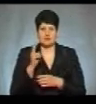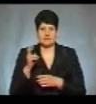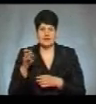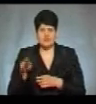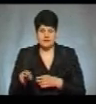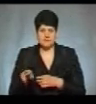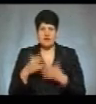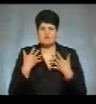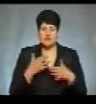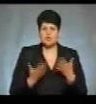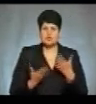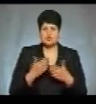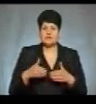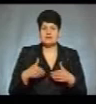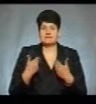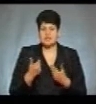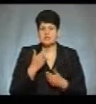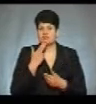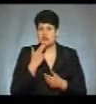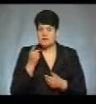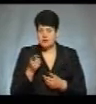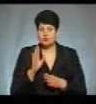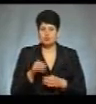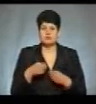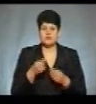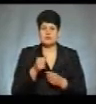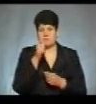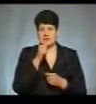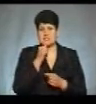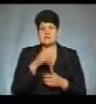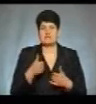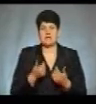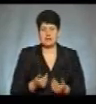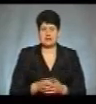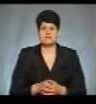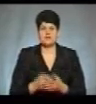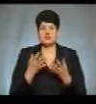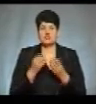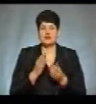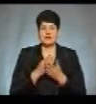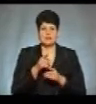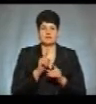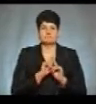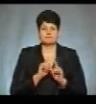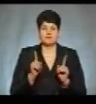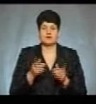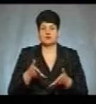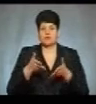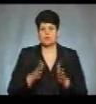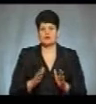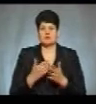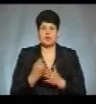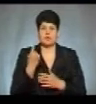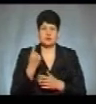квітня. Вже якщо буде звернення в червні, то вона буде призначатися з місяця звернення. І є ще такий нюанс, що якщо народжується, наприклад,